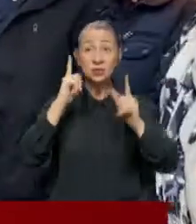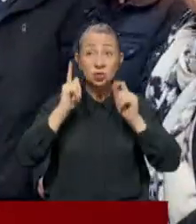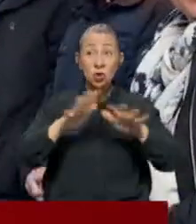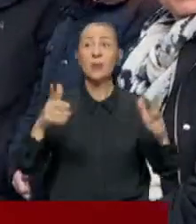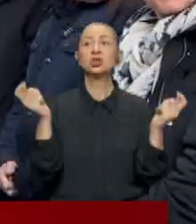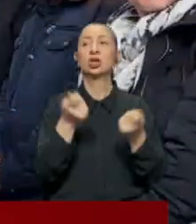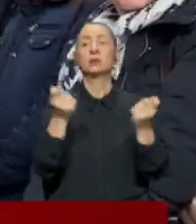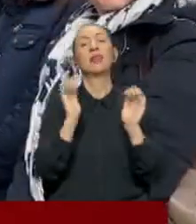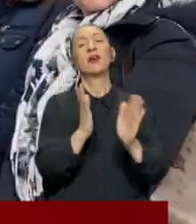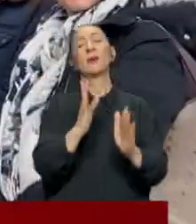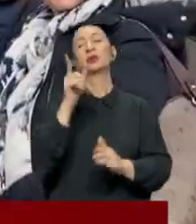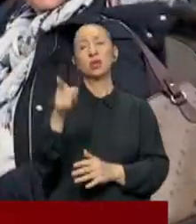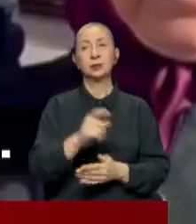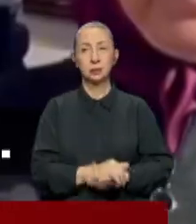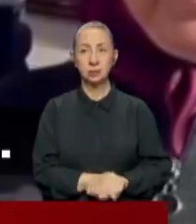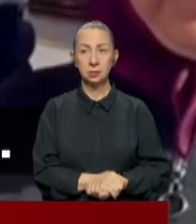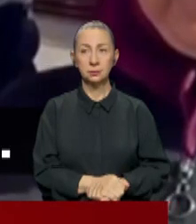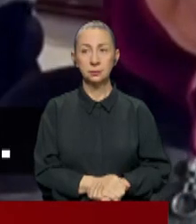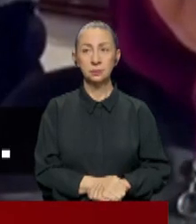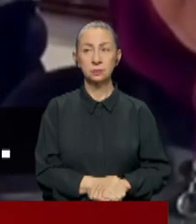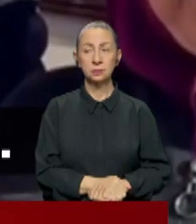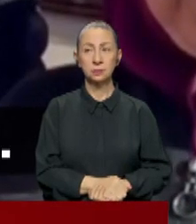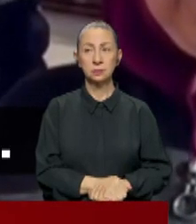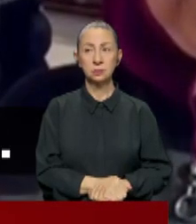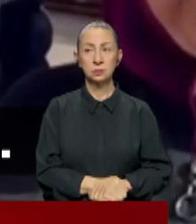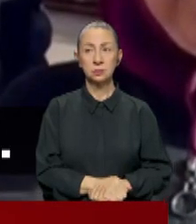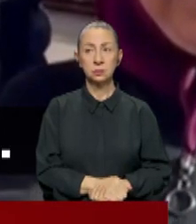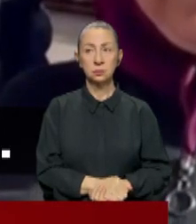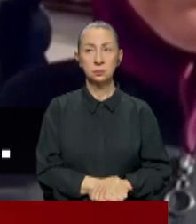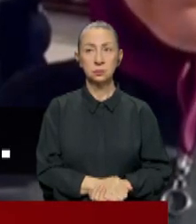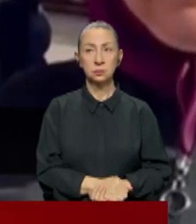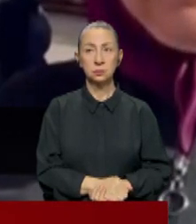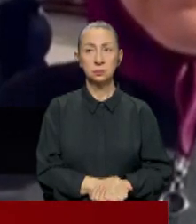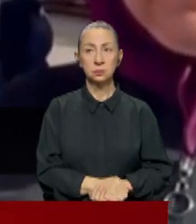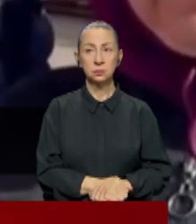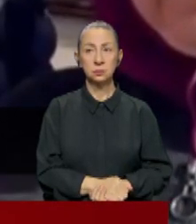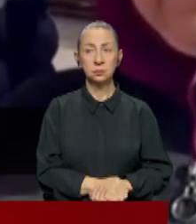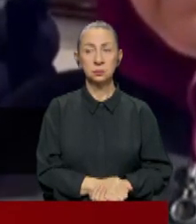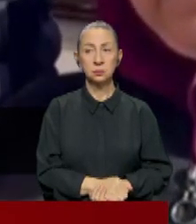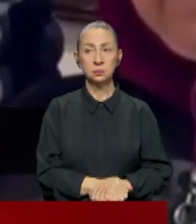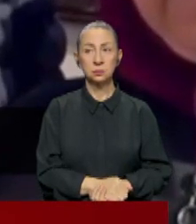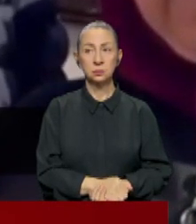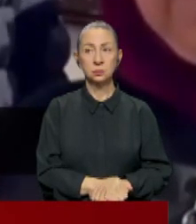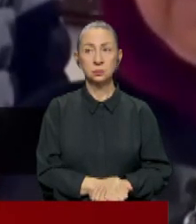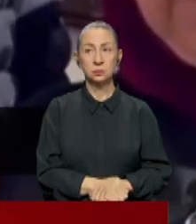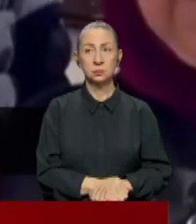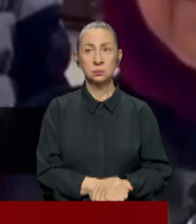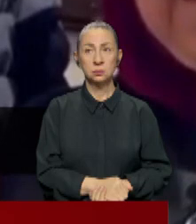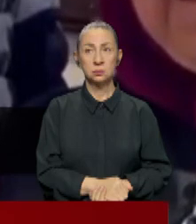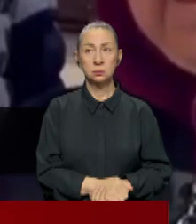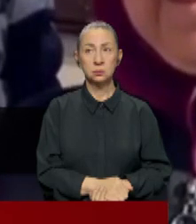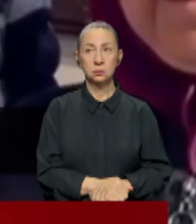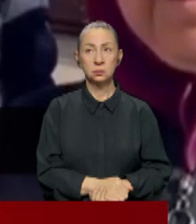duyurmaya çalışmaya devam edecekler. Belediye Başkanı Ali Özkan, Hürriyet köylüsünün kendisinden memnun olduğunu